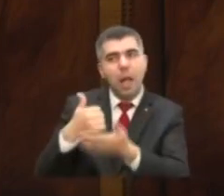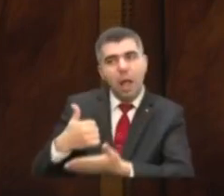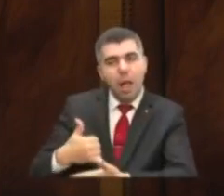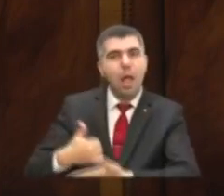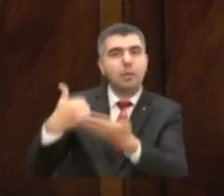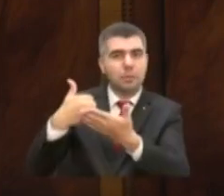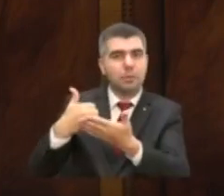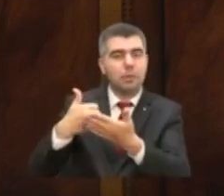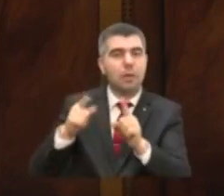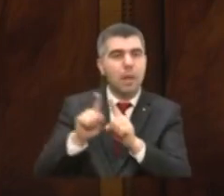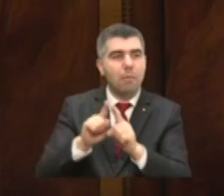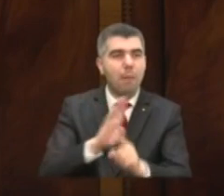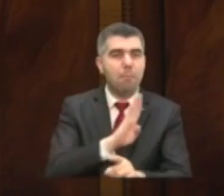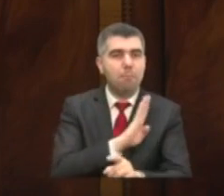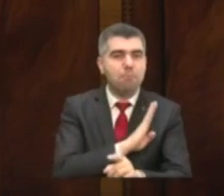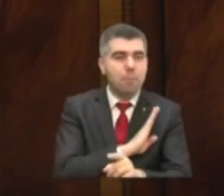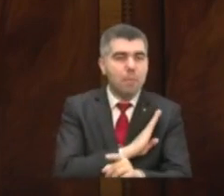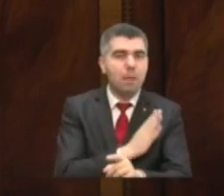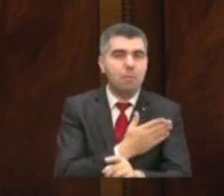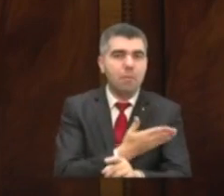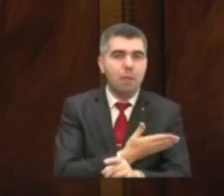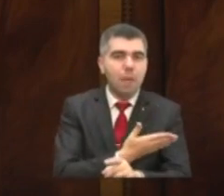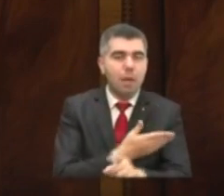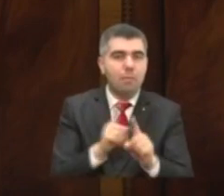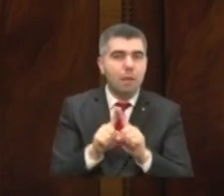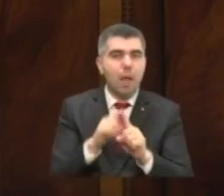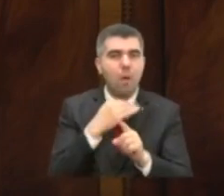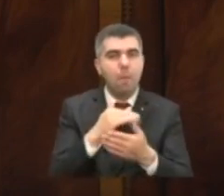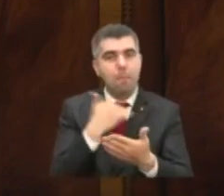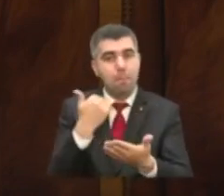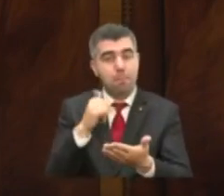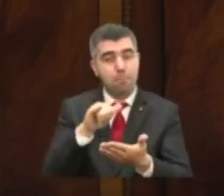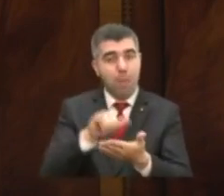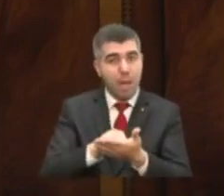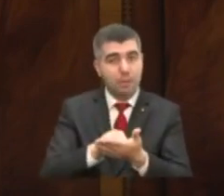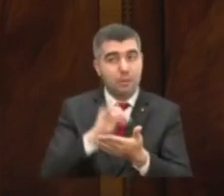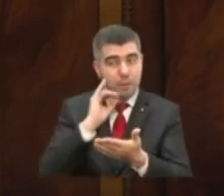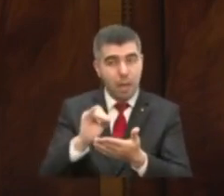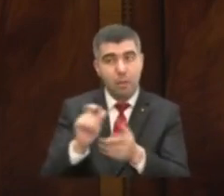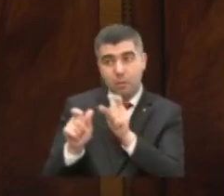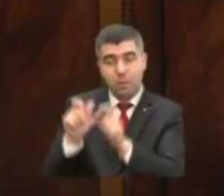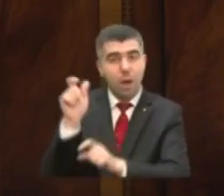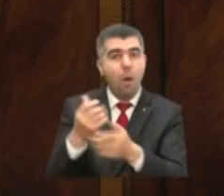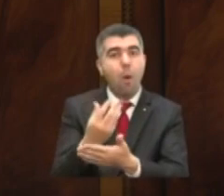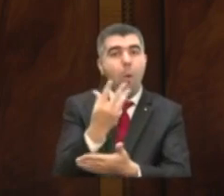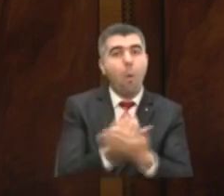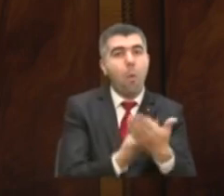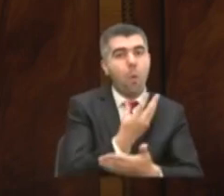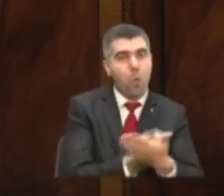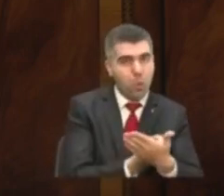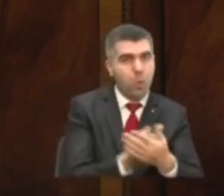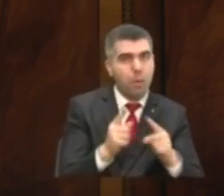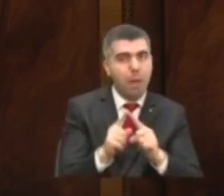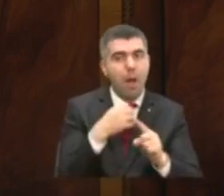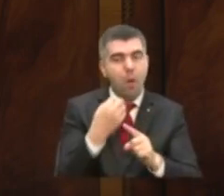كيتامى الأمهات والأبوين على غرار يتامى الآباء، وكذلك تخصيص حصة جزافية